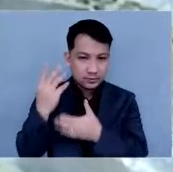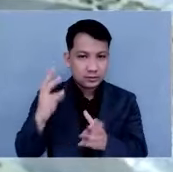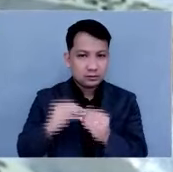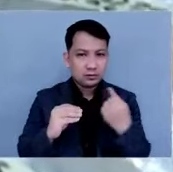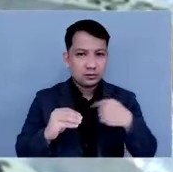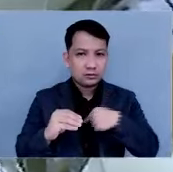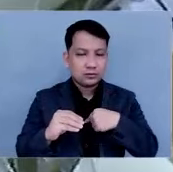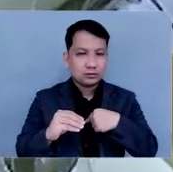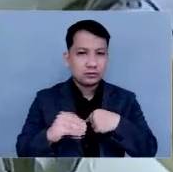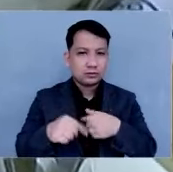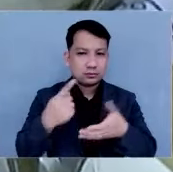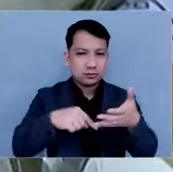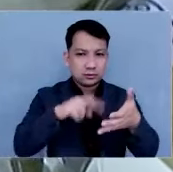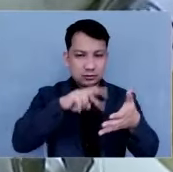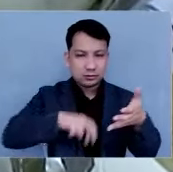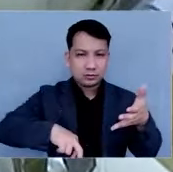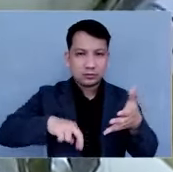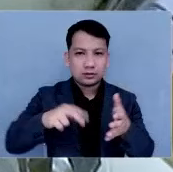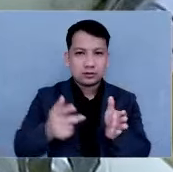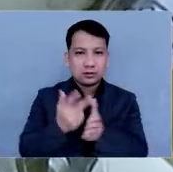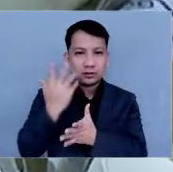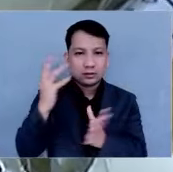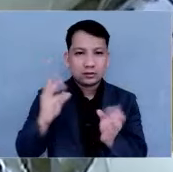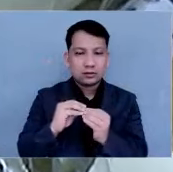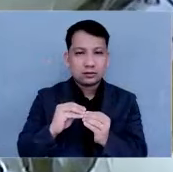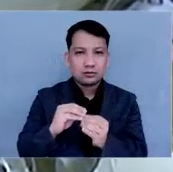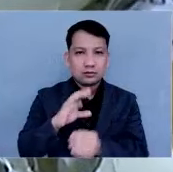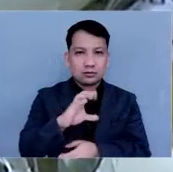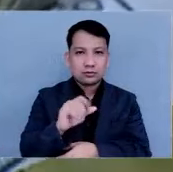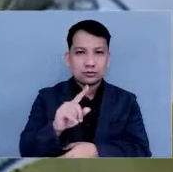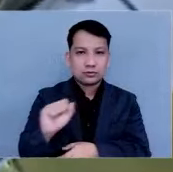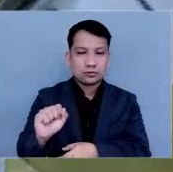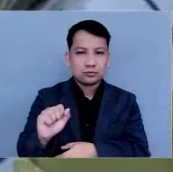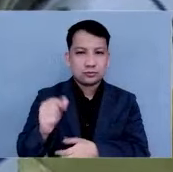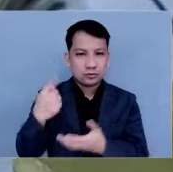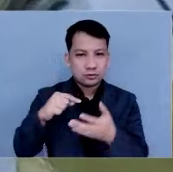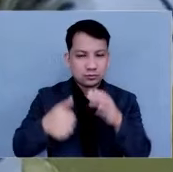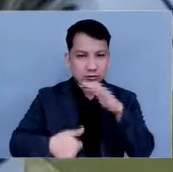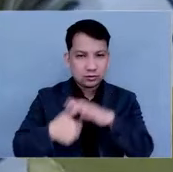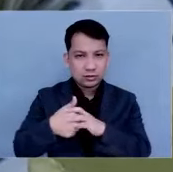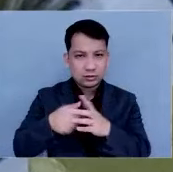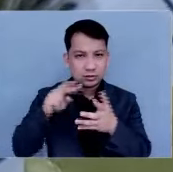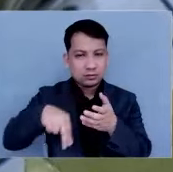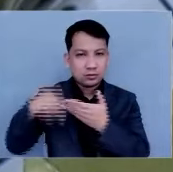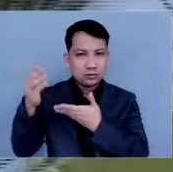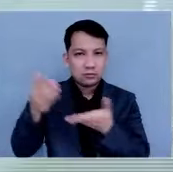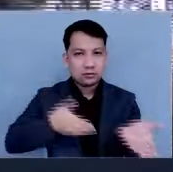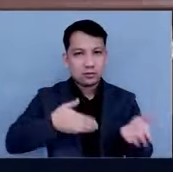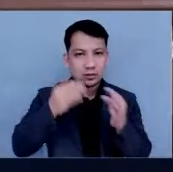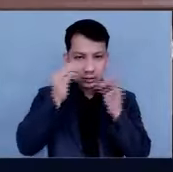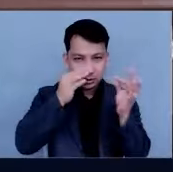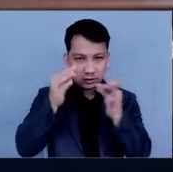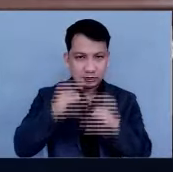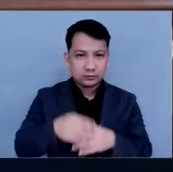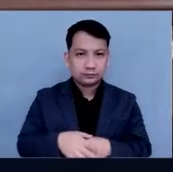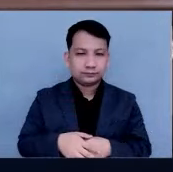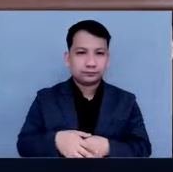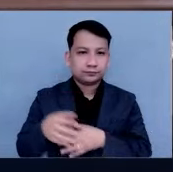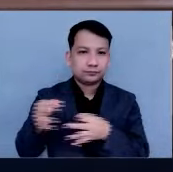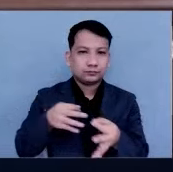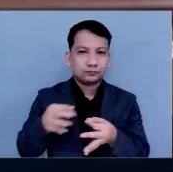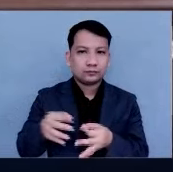pagp sa mga pier at tinatawag na custom zone para mabisto ang mga ipinupuslit na iligal na droga paliwanag ng